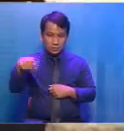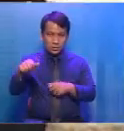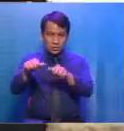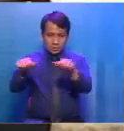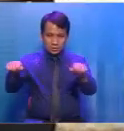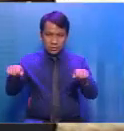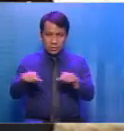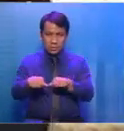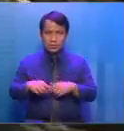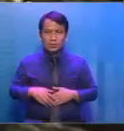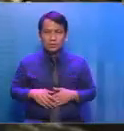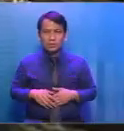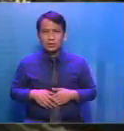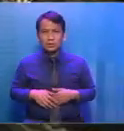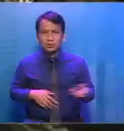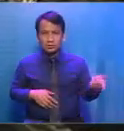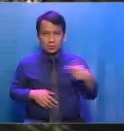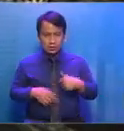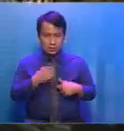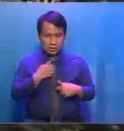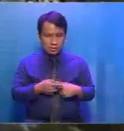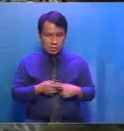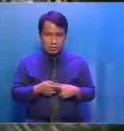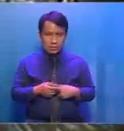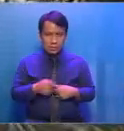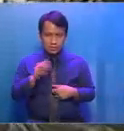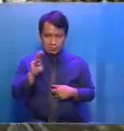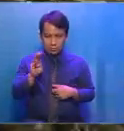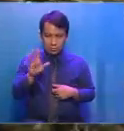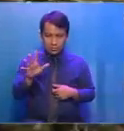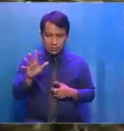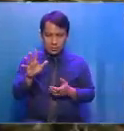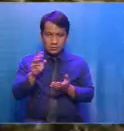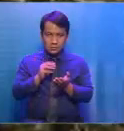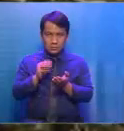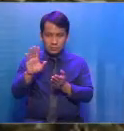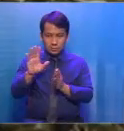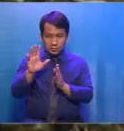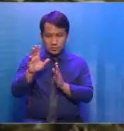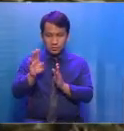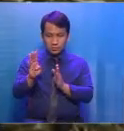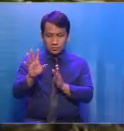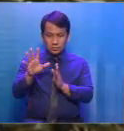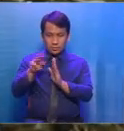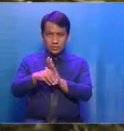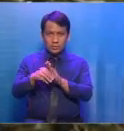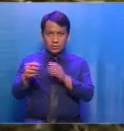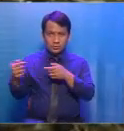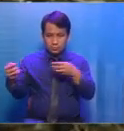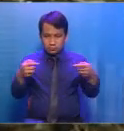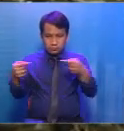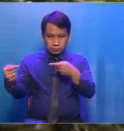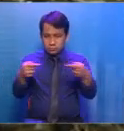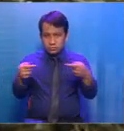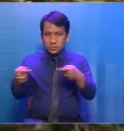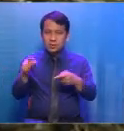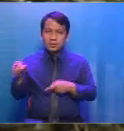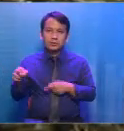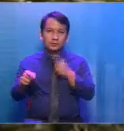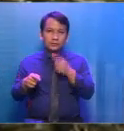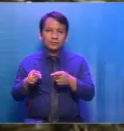area. Nagkaroon ng 45-minute na encounter between our troops at saka